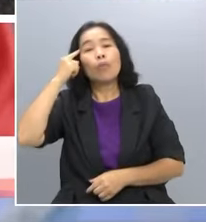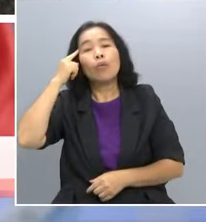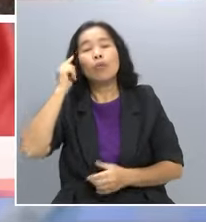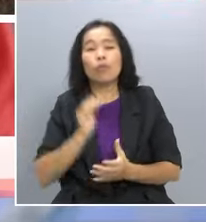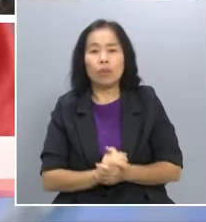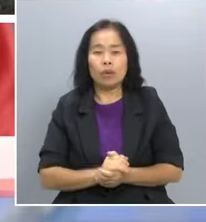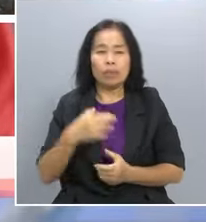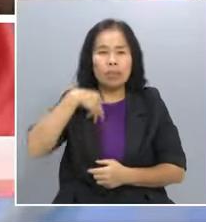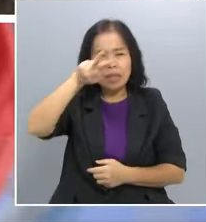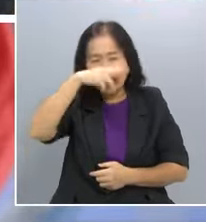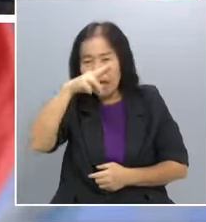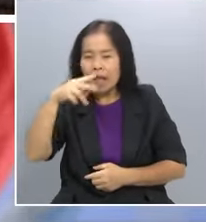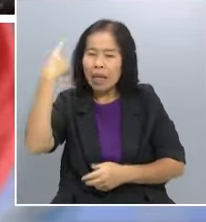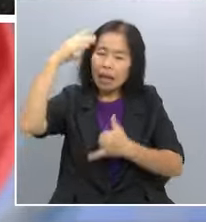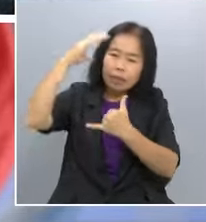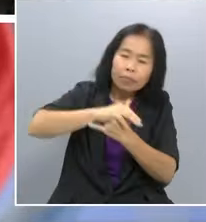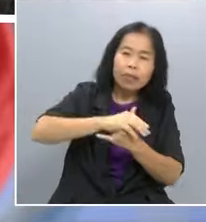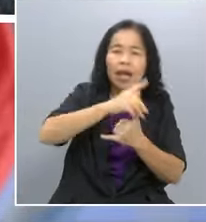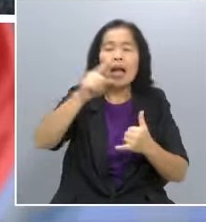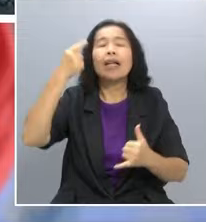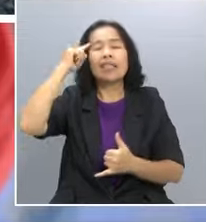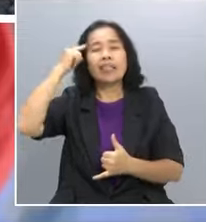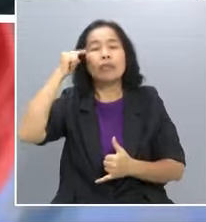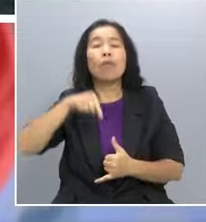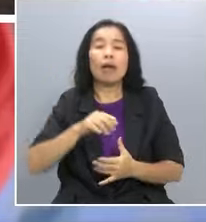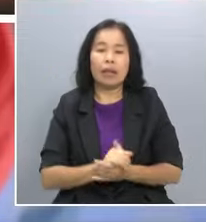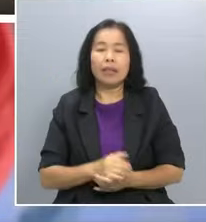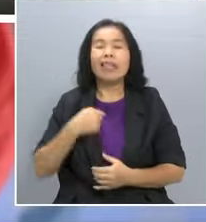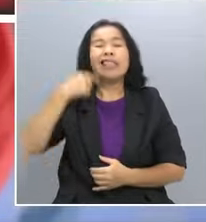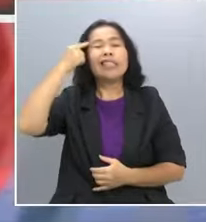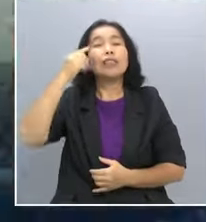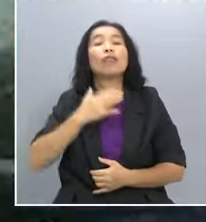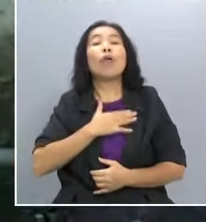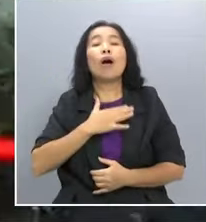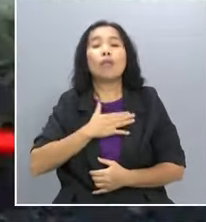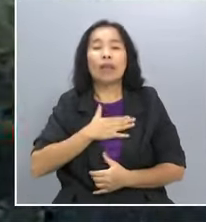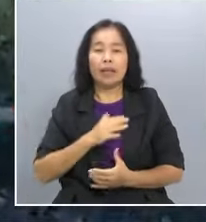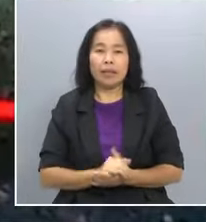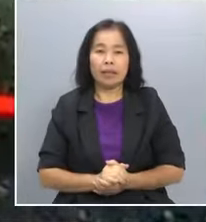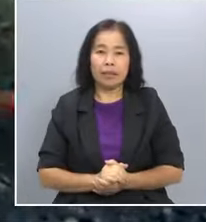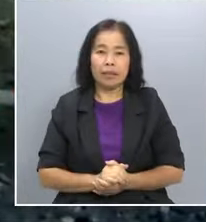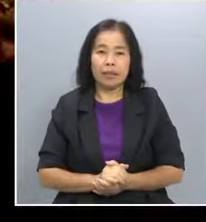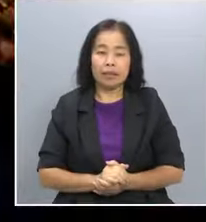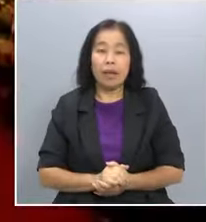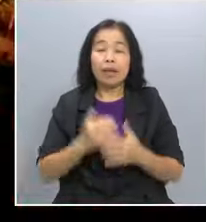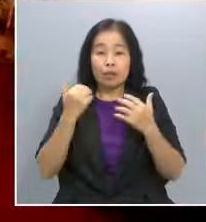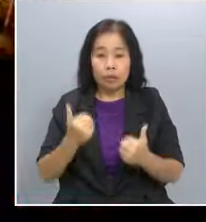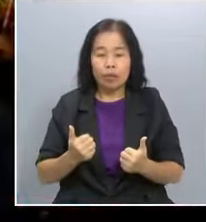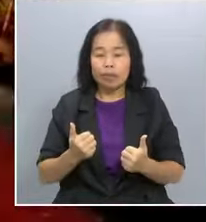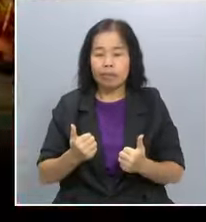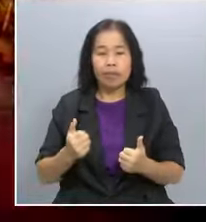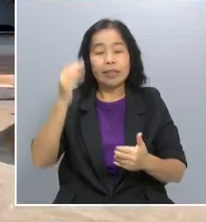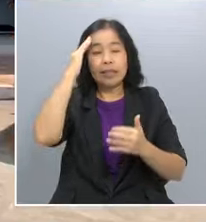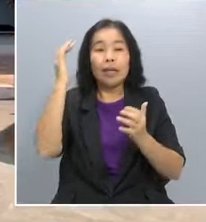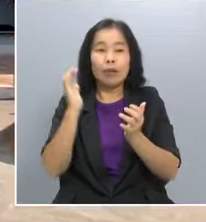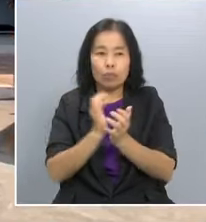ว่าใครว่ามากระทืบหลอกไอ้นับไปกระทืบอะไรแบบนี้หรือเปล่าความคิดโต๊ะนะ ตอนนี้ตำรวจสน.ลำผักชีก็อยู่ระหว่